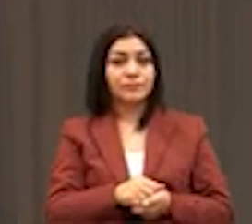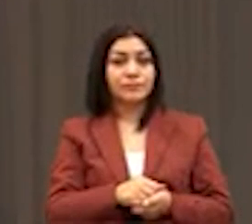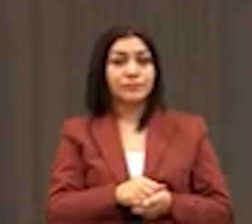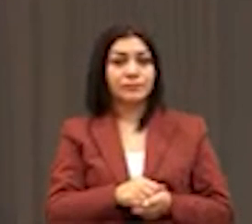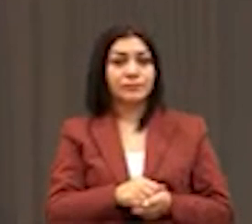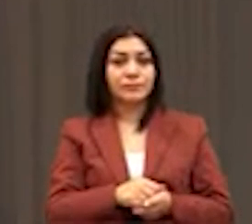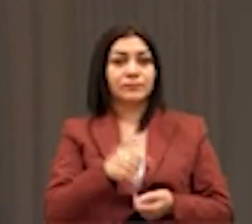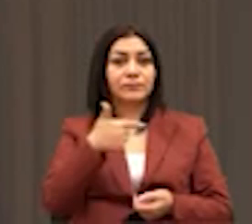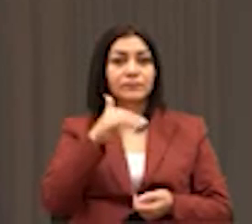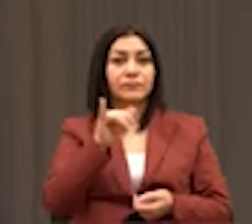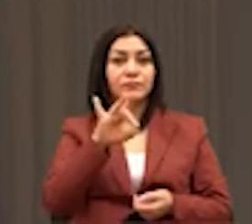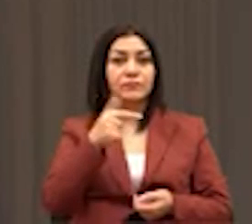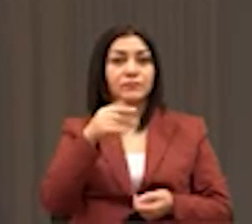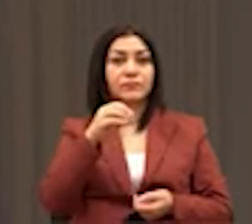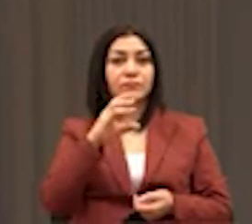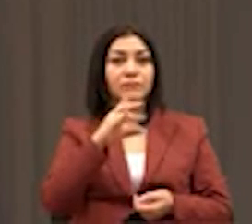Գուրգեն Արսենյանի խոսքից հետո